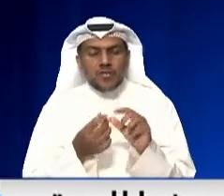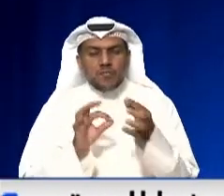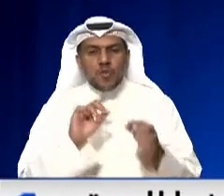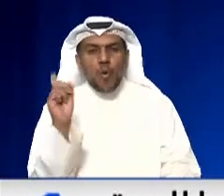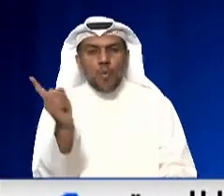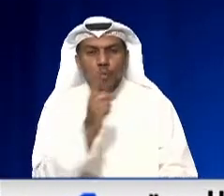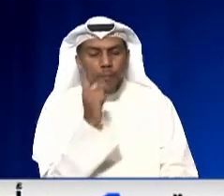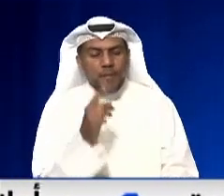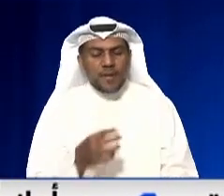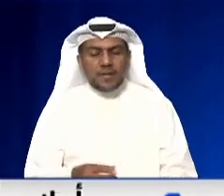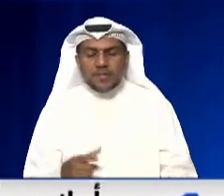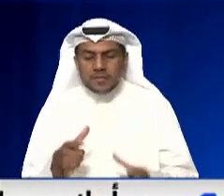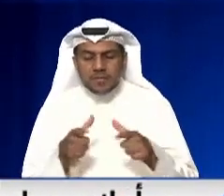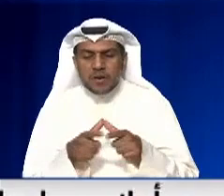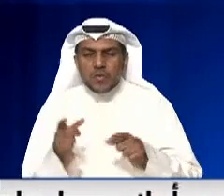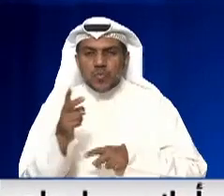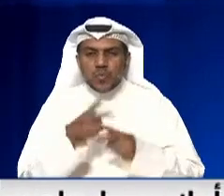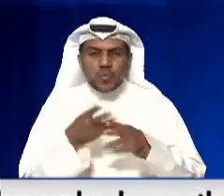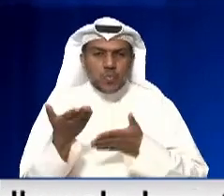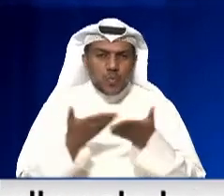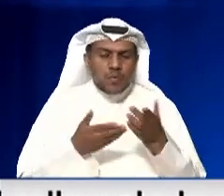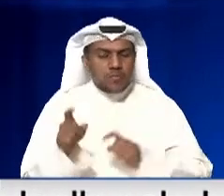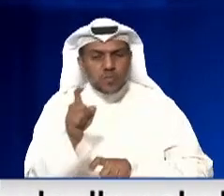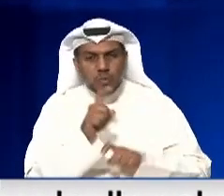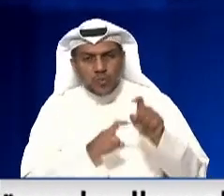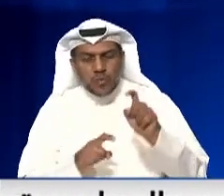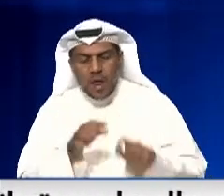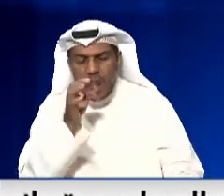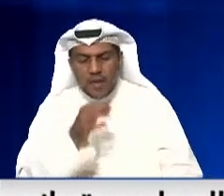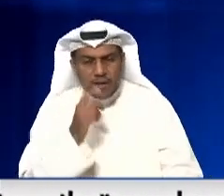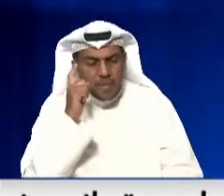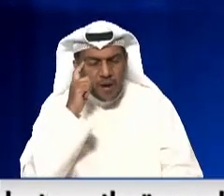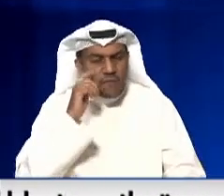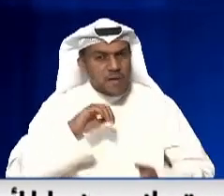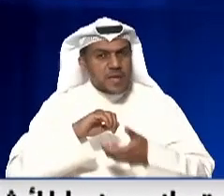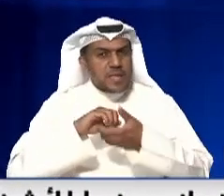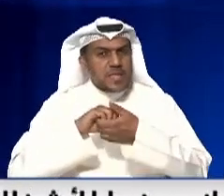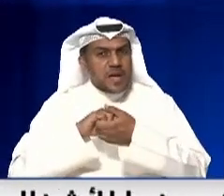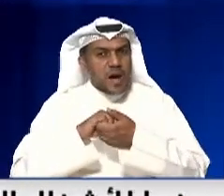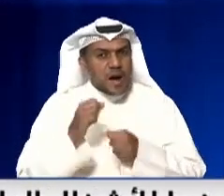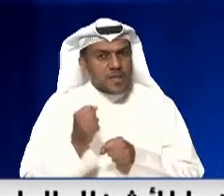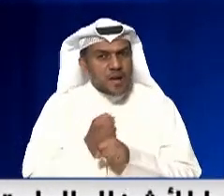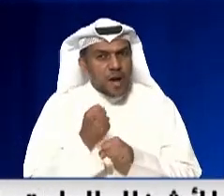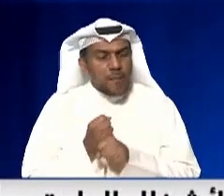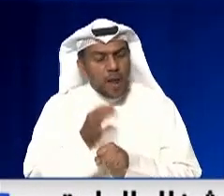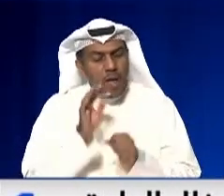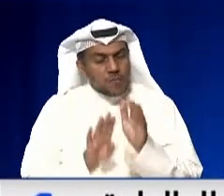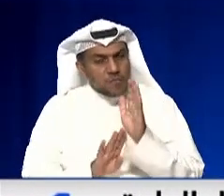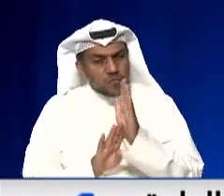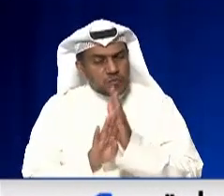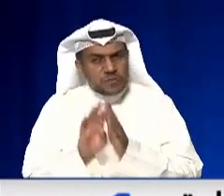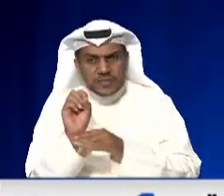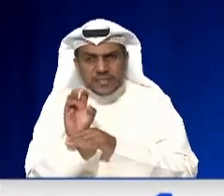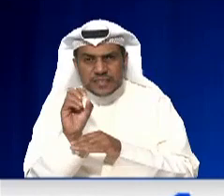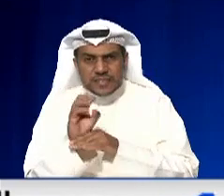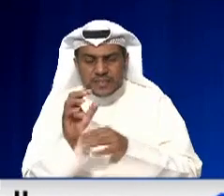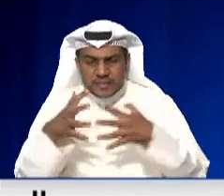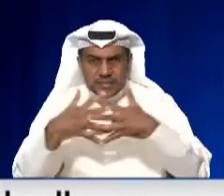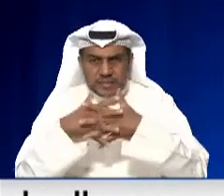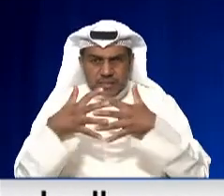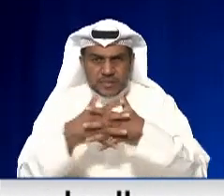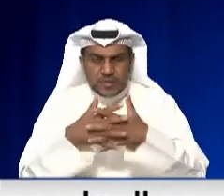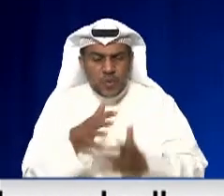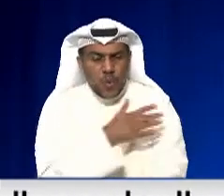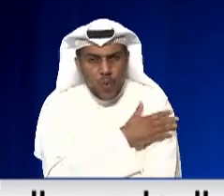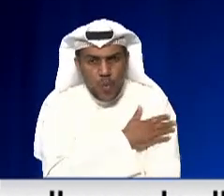الى ستمرار او استثمار الاتحاد في تاديه دور المنوط به تجاه الشركات الاعضاء